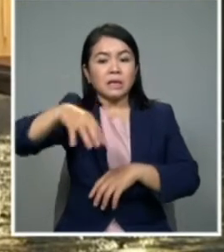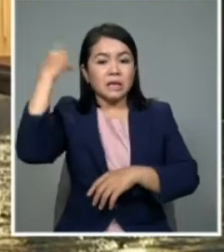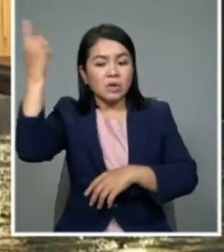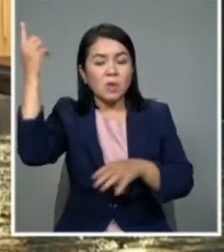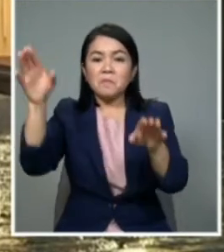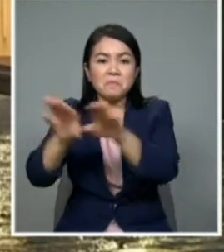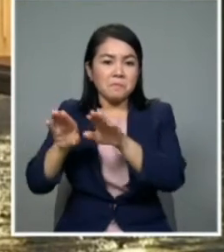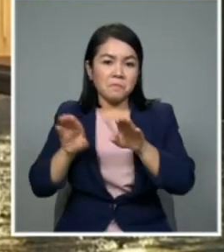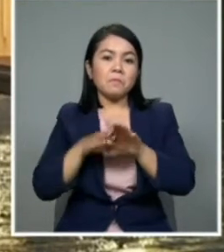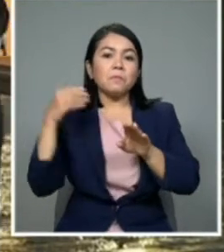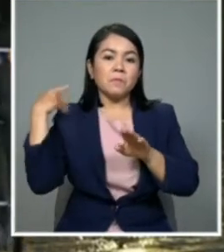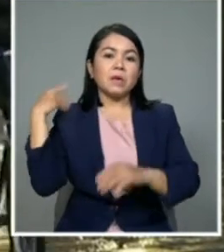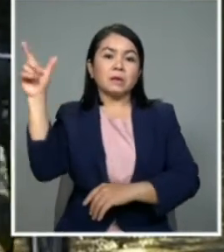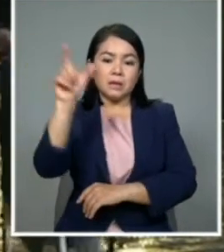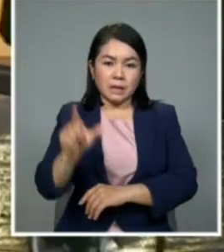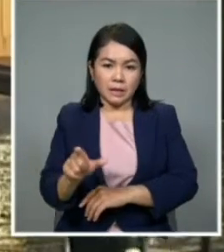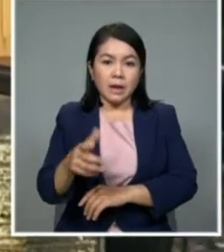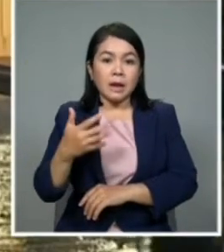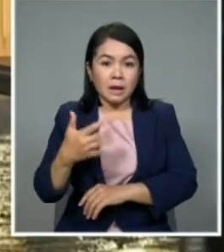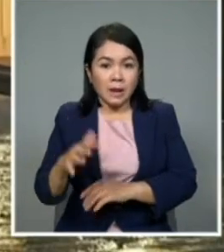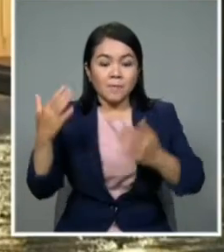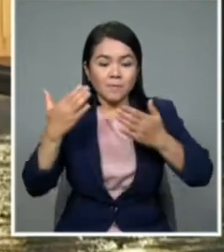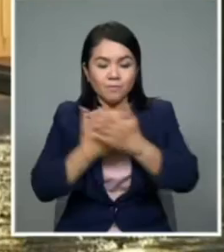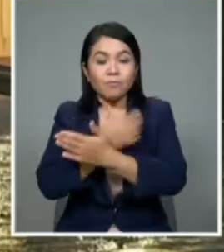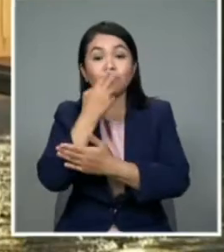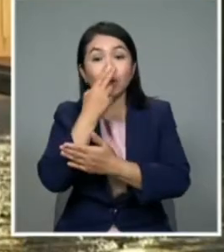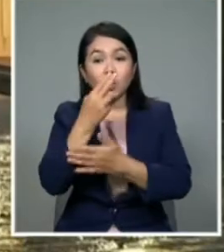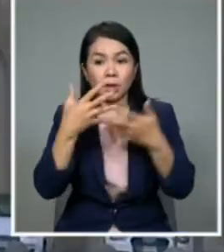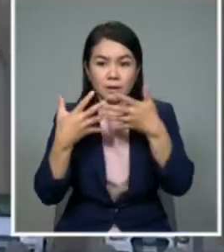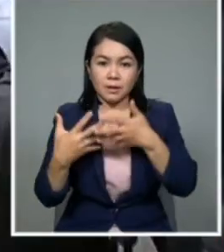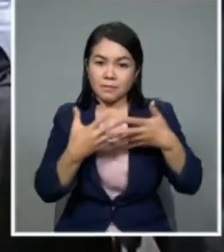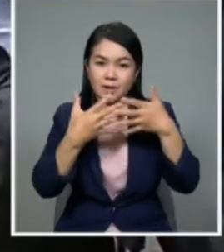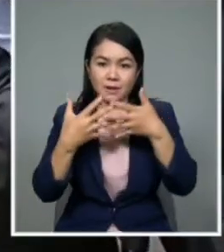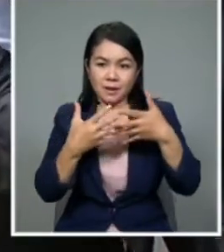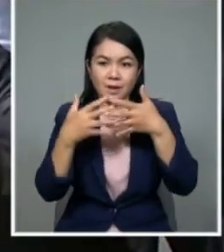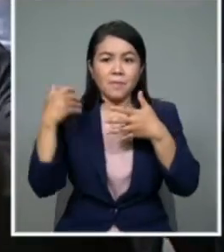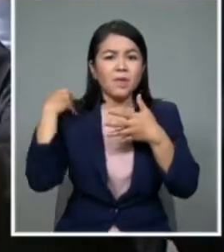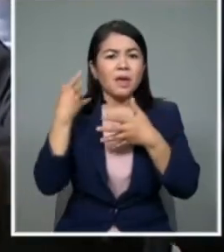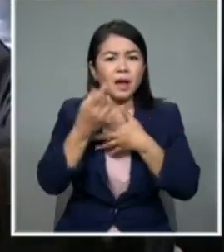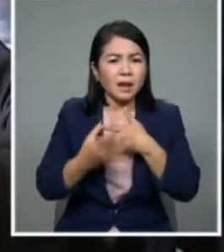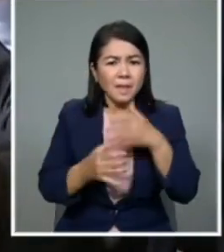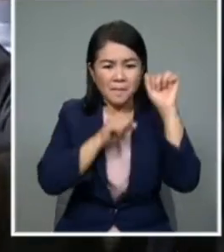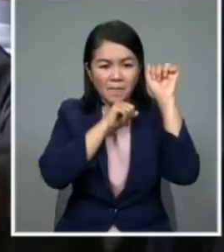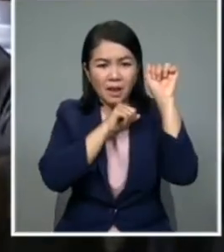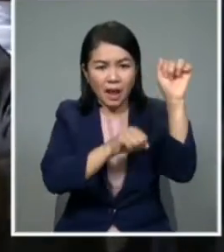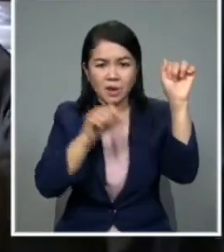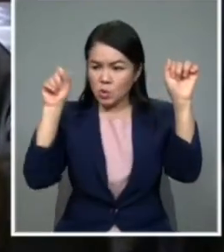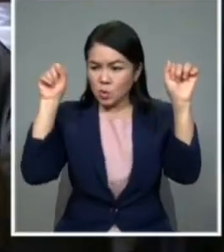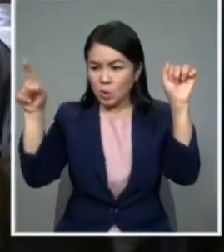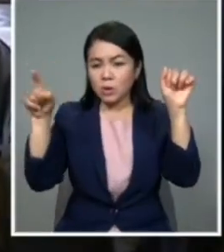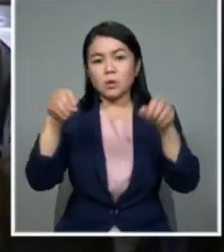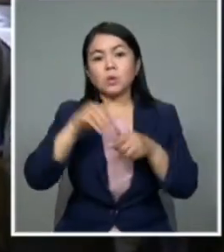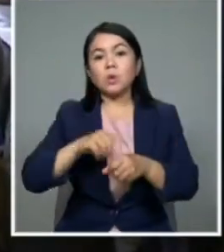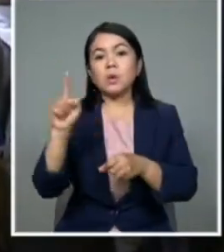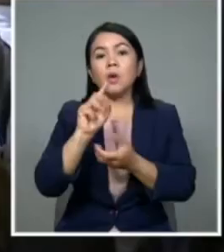ศไปแล้วค่ะจากอิตาลีพาคุณผู้ชมไปดูที่สหรัฐอเมริกานะคะล่าสุดนั้นมีการประกาศสถานการณ์ฉุกเฉินในกรุ